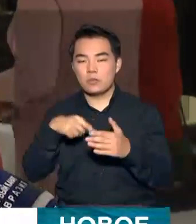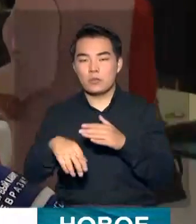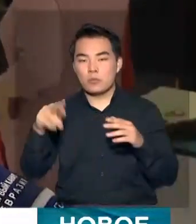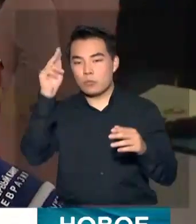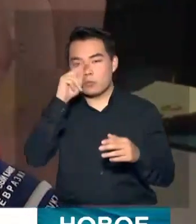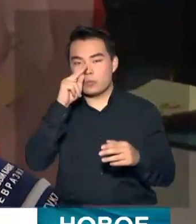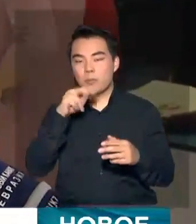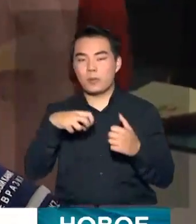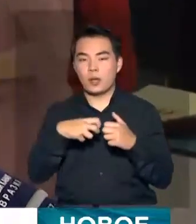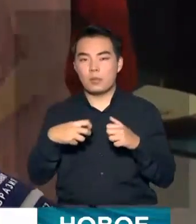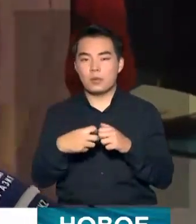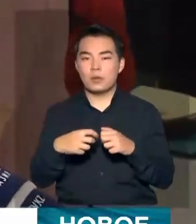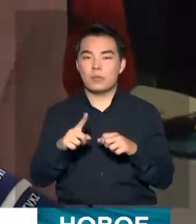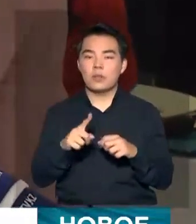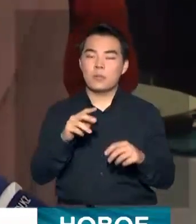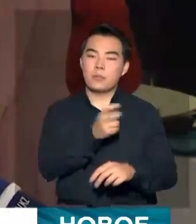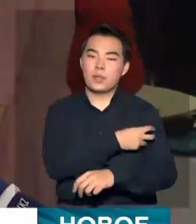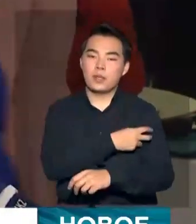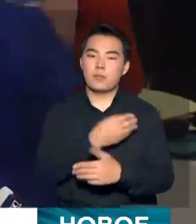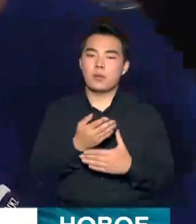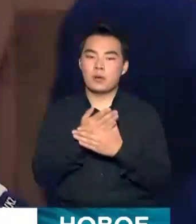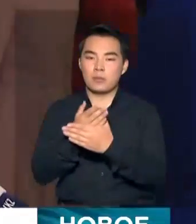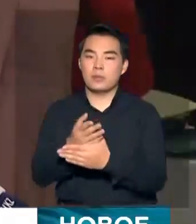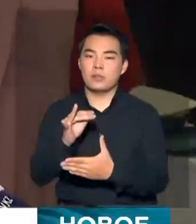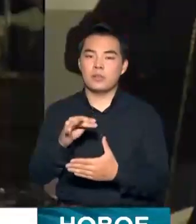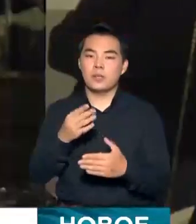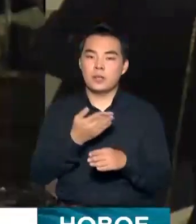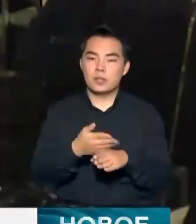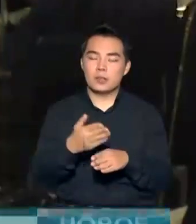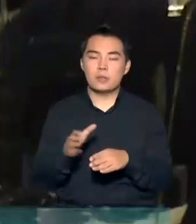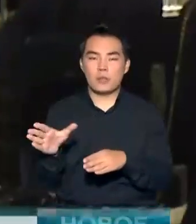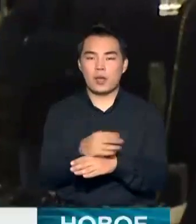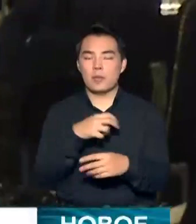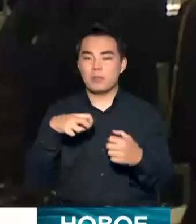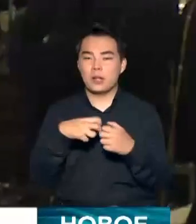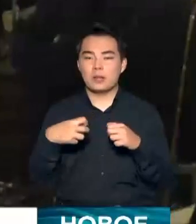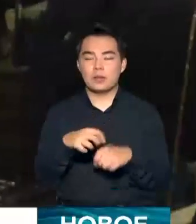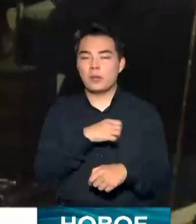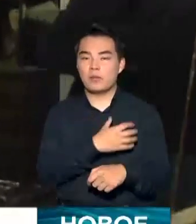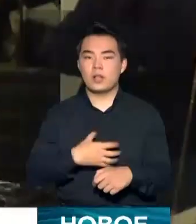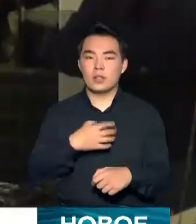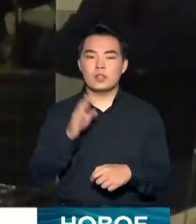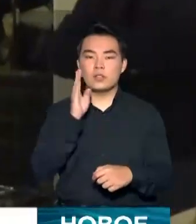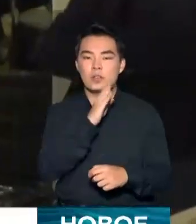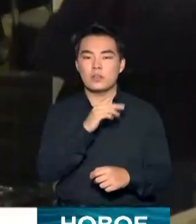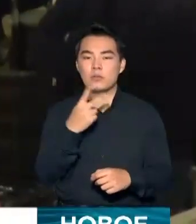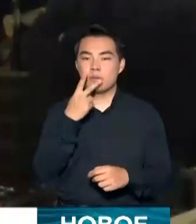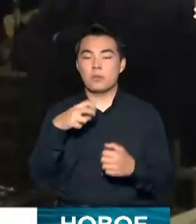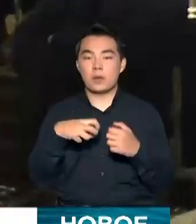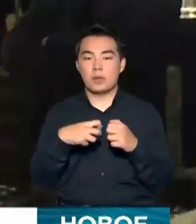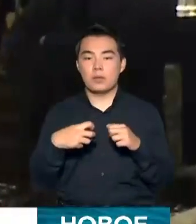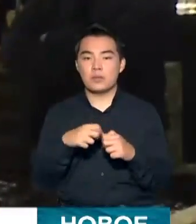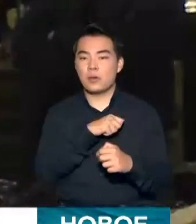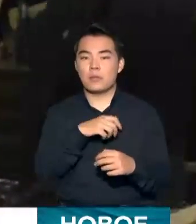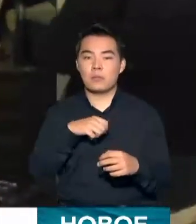образования, это уровень медицинского обслуживания, это и кредиты. Самое интересное, женщины эти проблемы